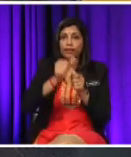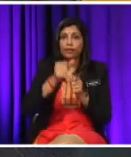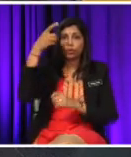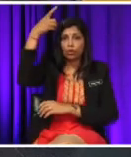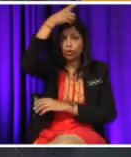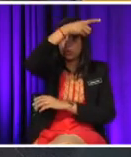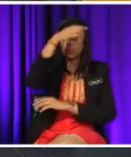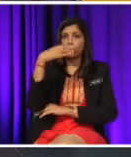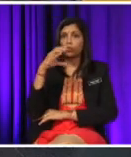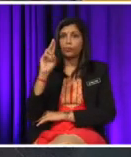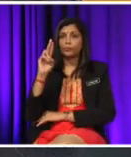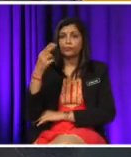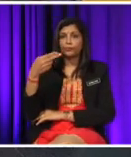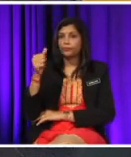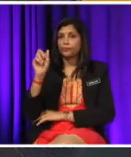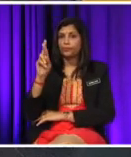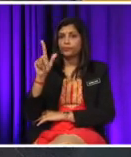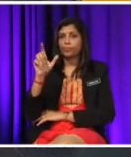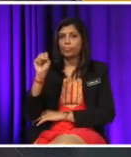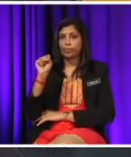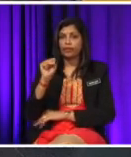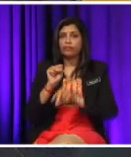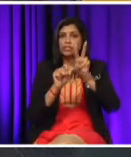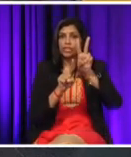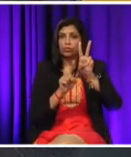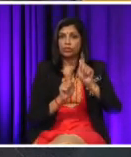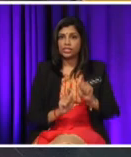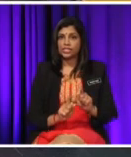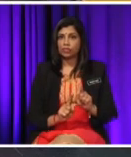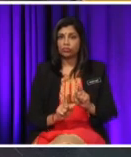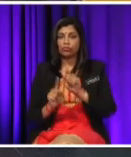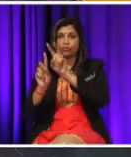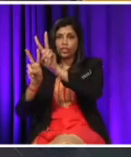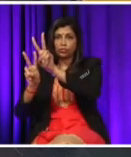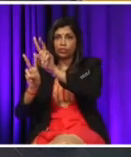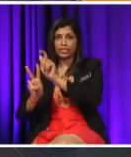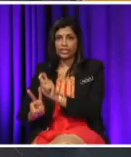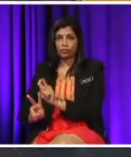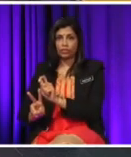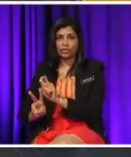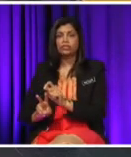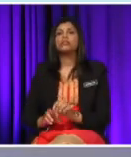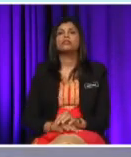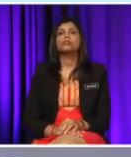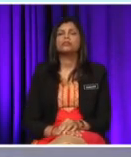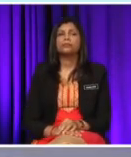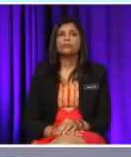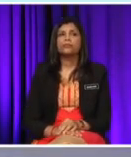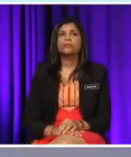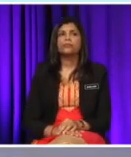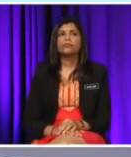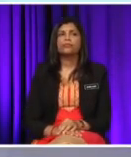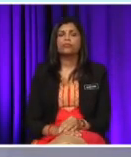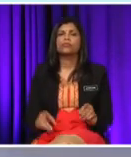berarti 2 mudah untuk buat pengina Eh tapi keceguh saya ceritanya juga mana kita beli